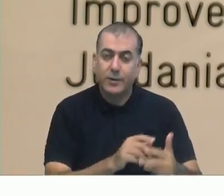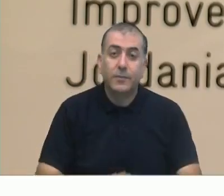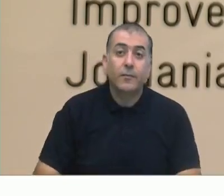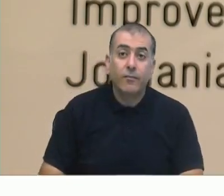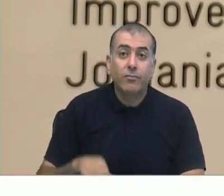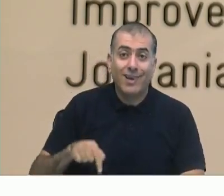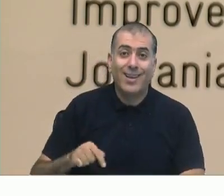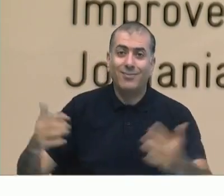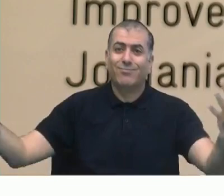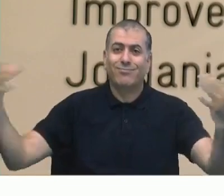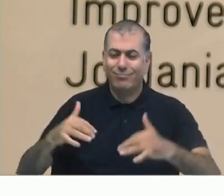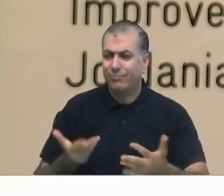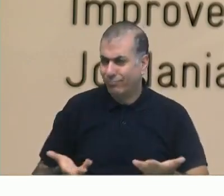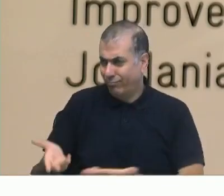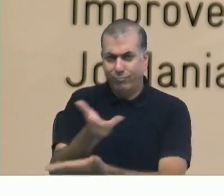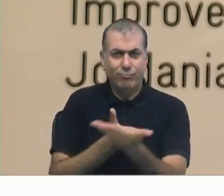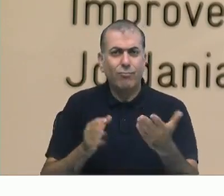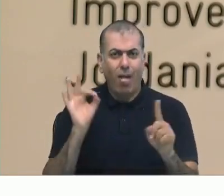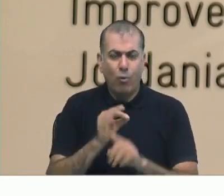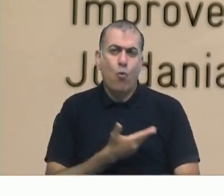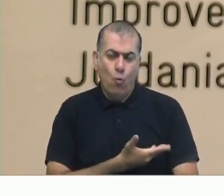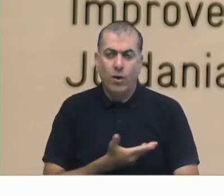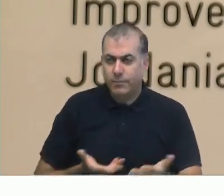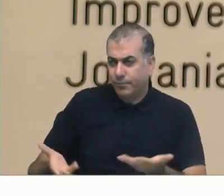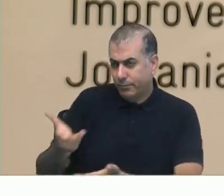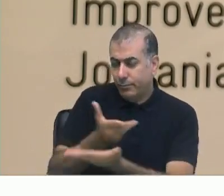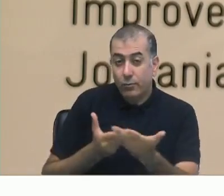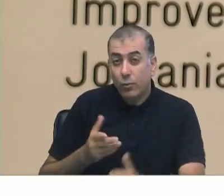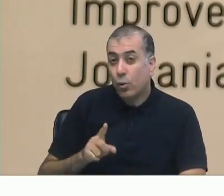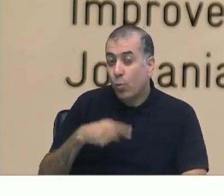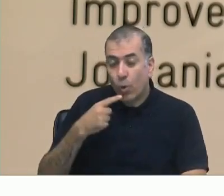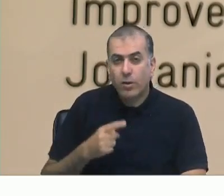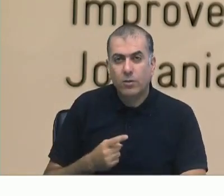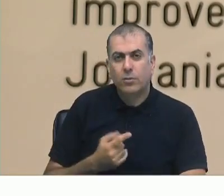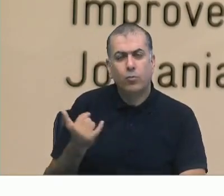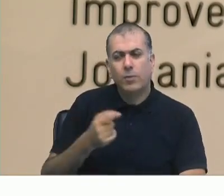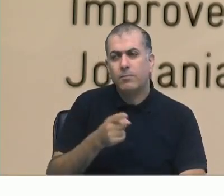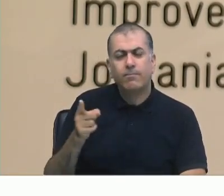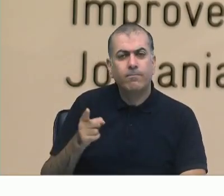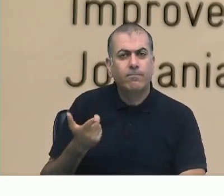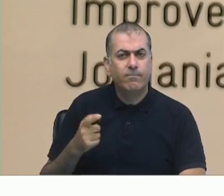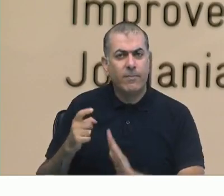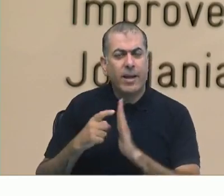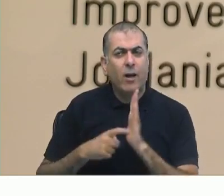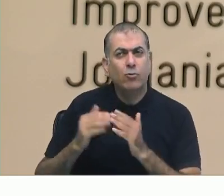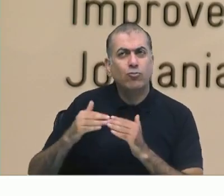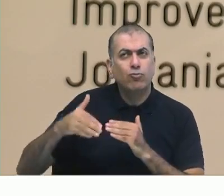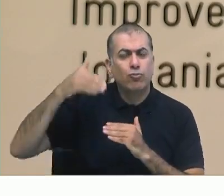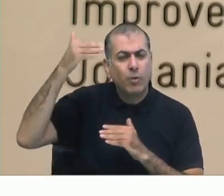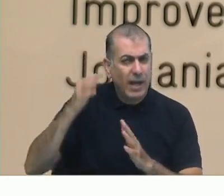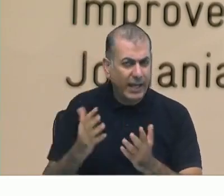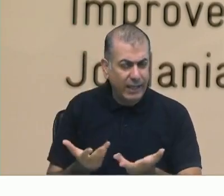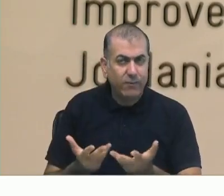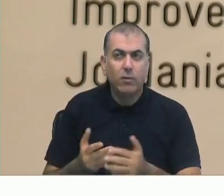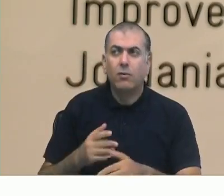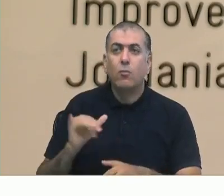هذا اللقاء كذلك هذه الورشه وهذا اللقاء جاء ليؤكد على اهميه تقييم الاثر التشريعي ولضمان ان